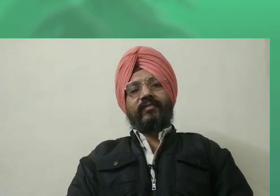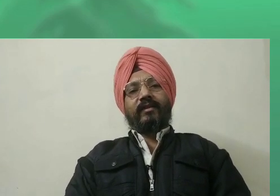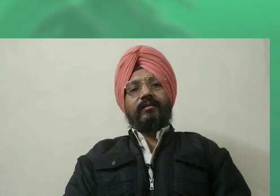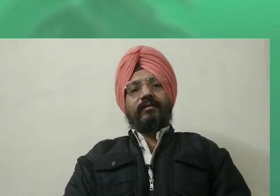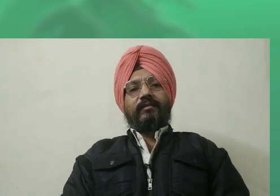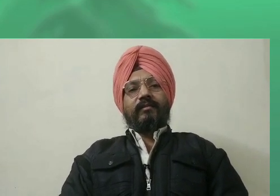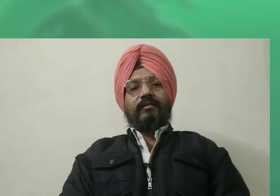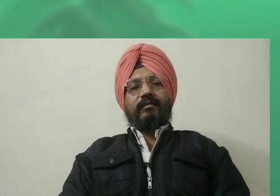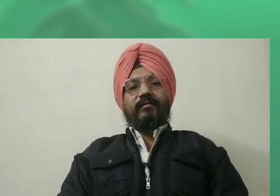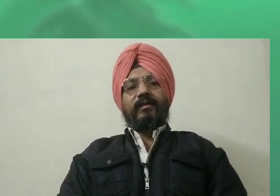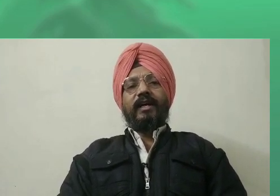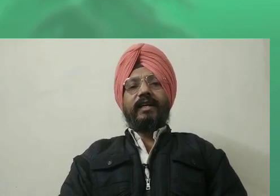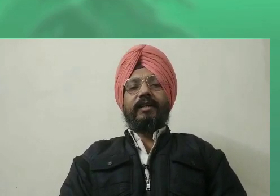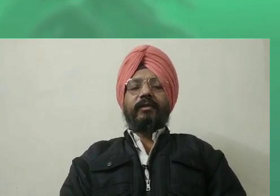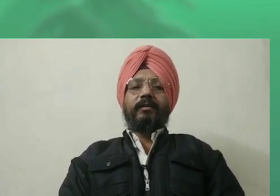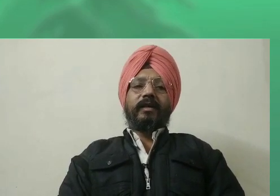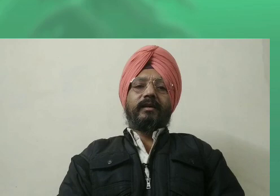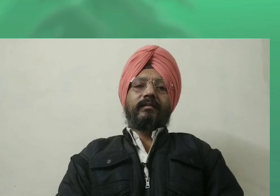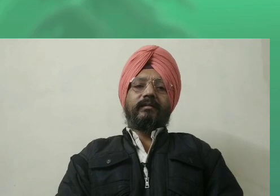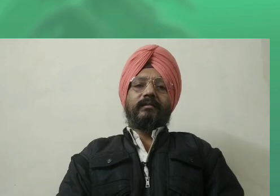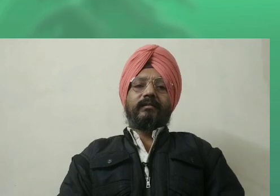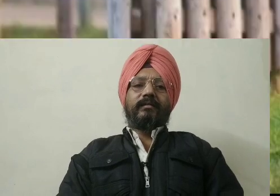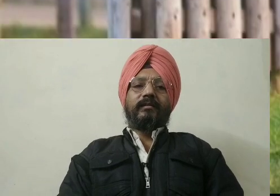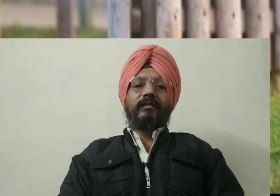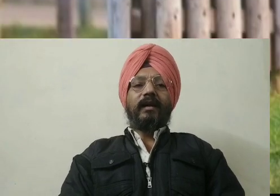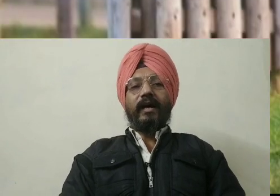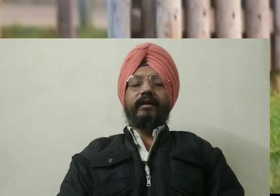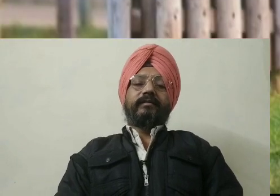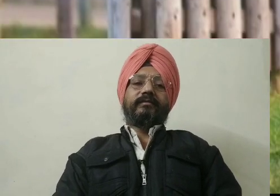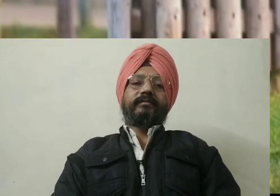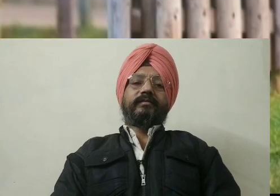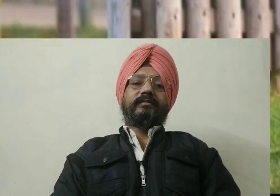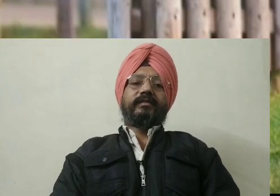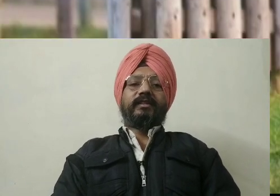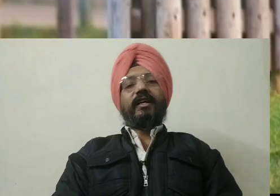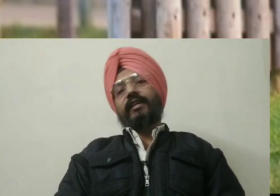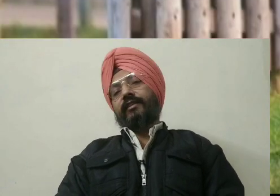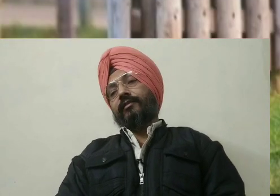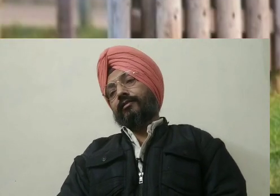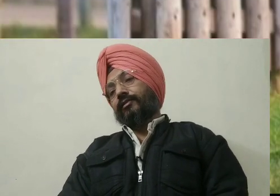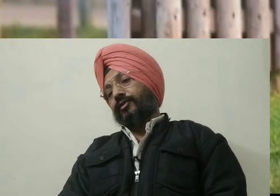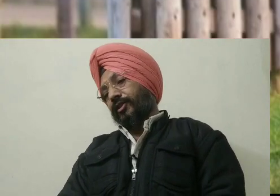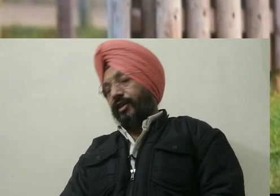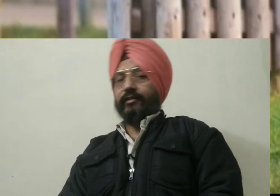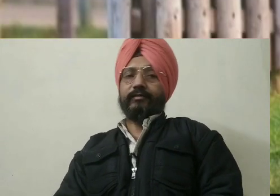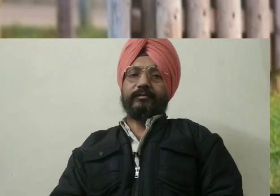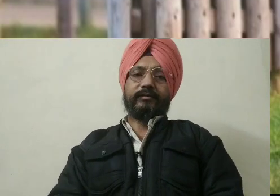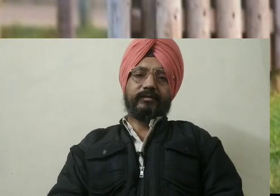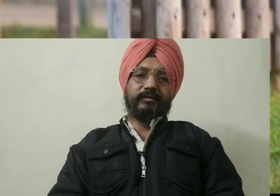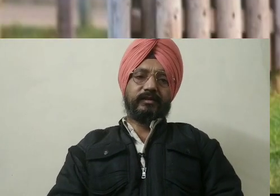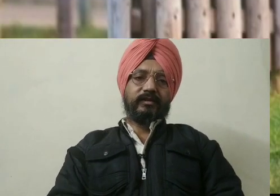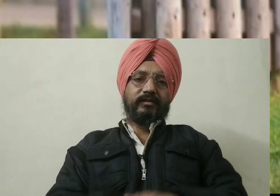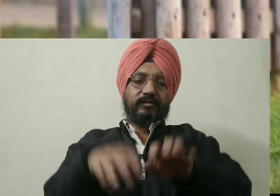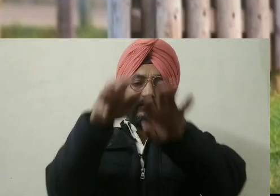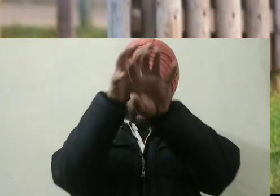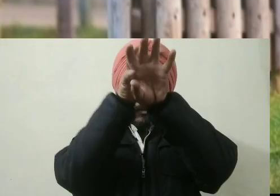हैं वाल्ड एनिमल्स में लायन याने शेर